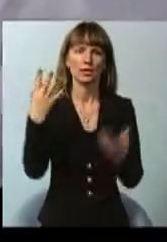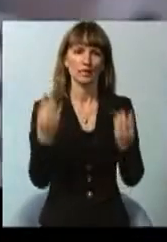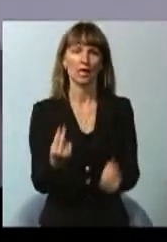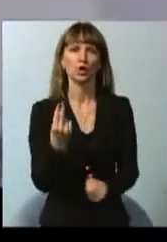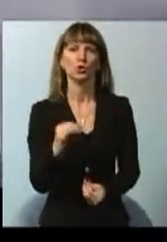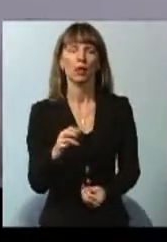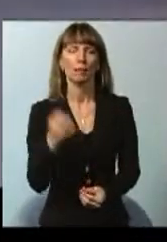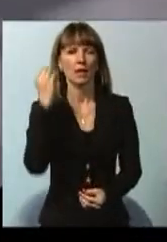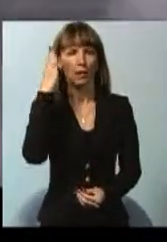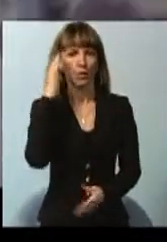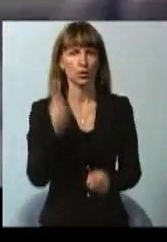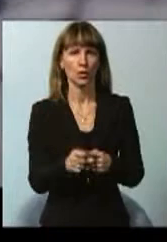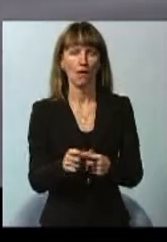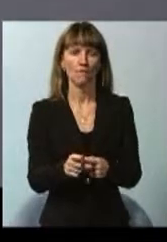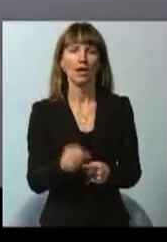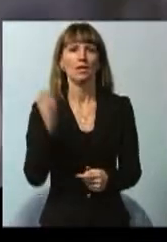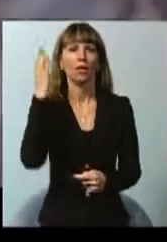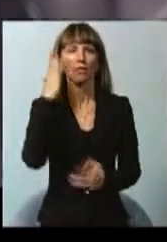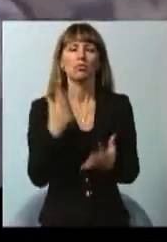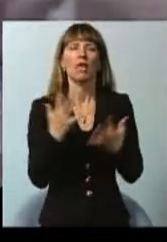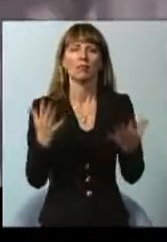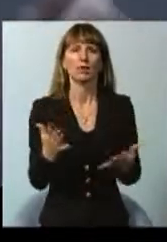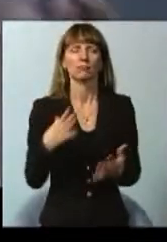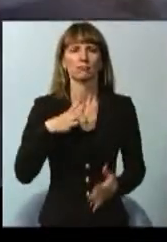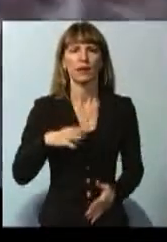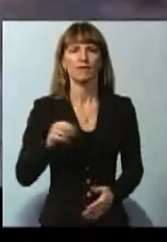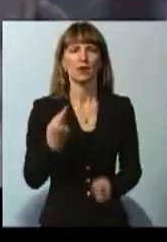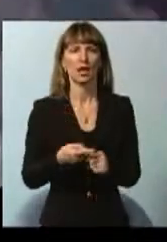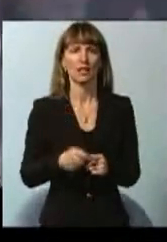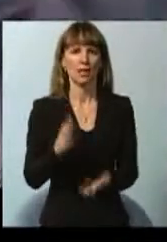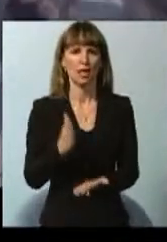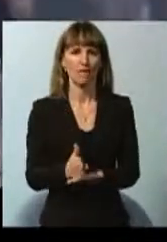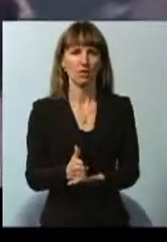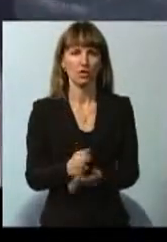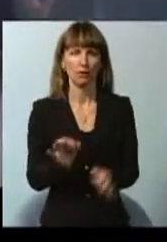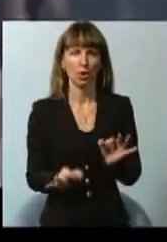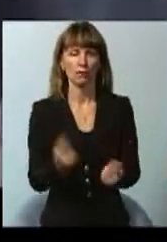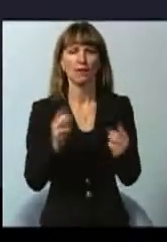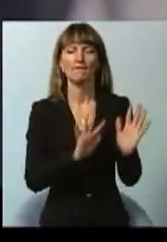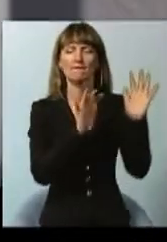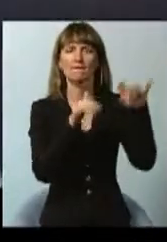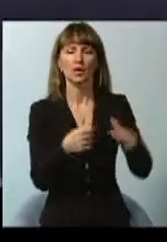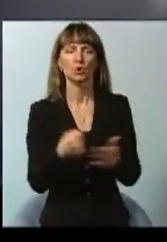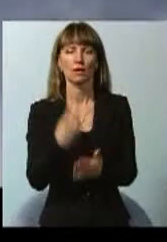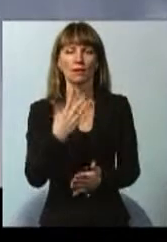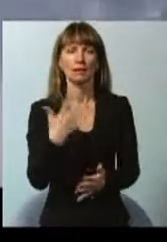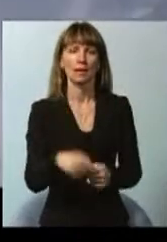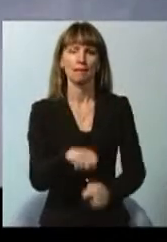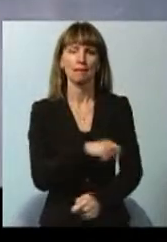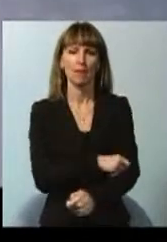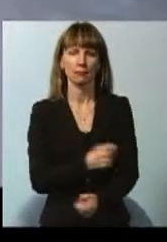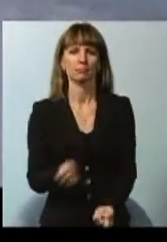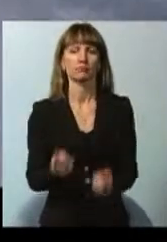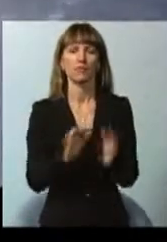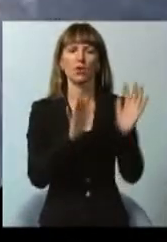Цунамі – японське слово. І саме Японія найбільше потерпає від цього явища. Гігантська хвиля висотою до 25 метрів народжується